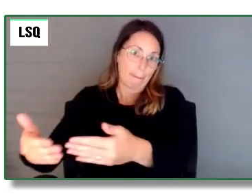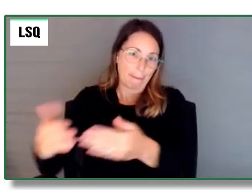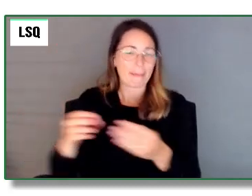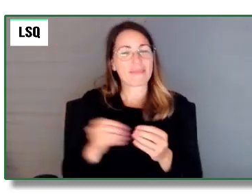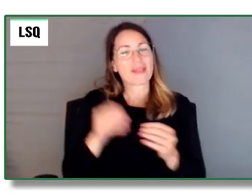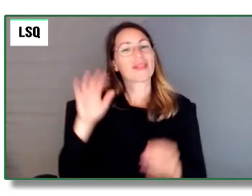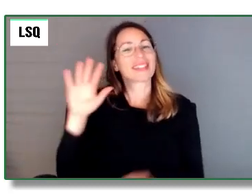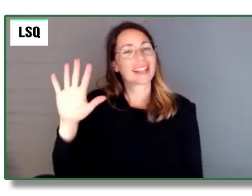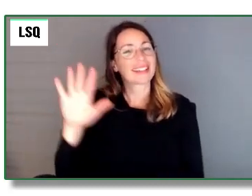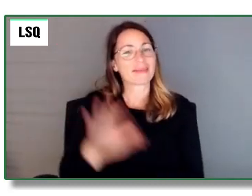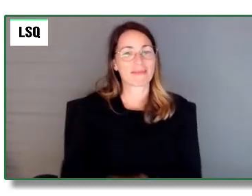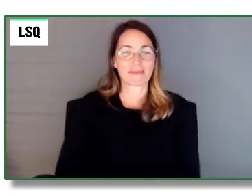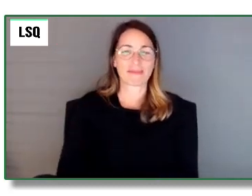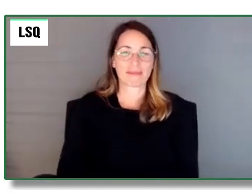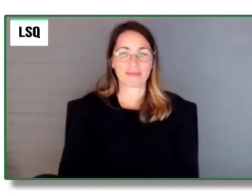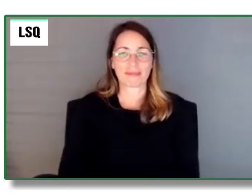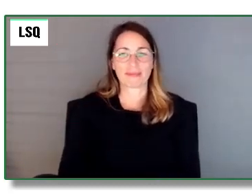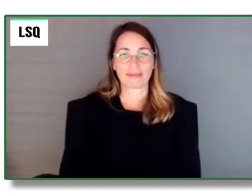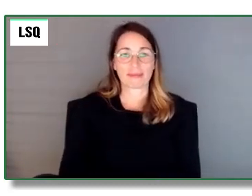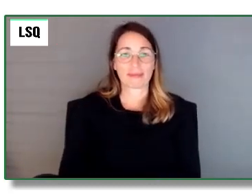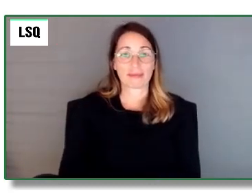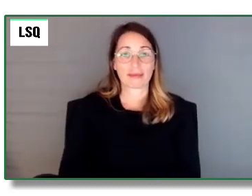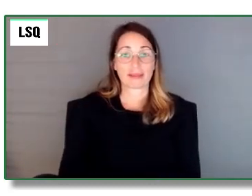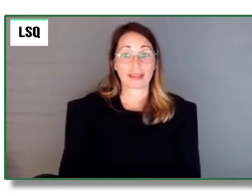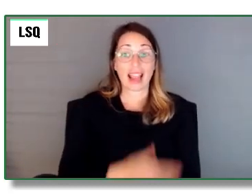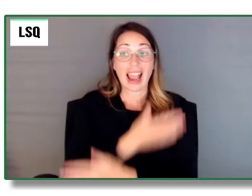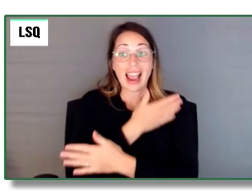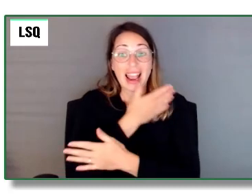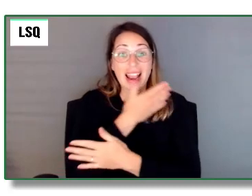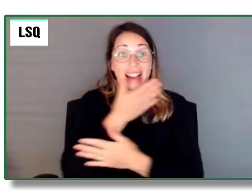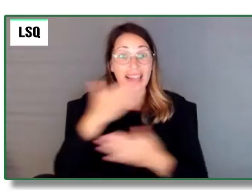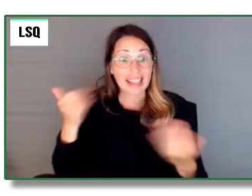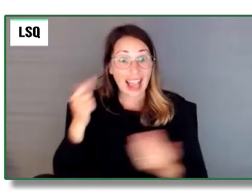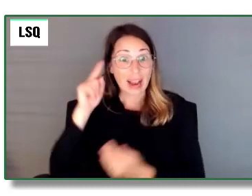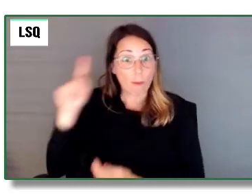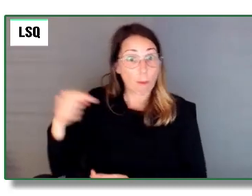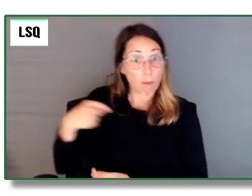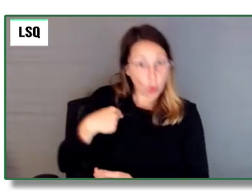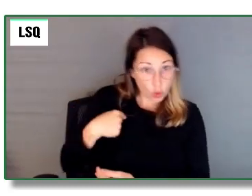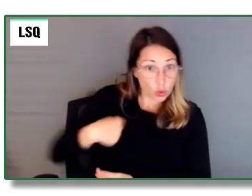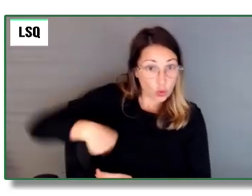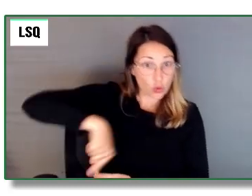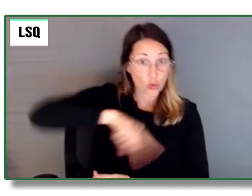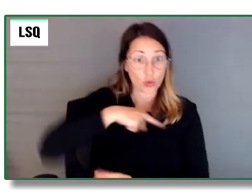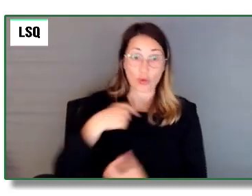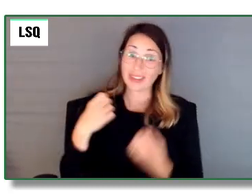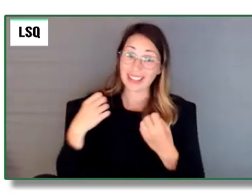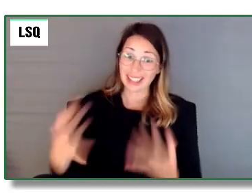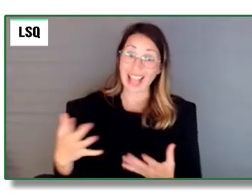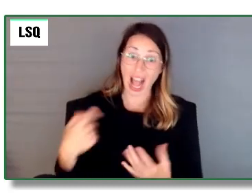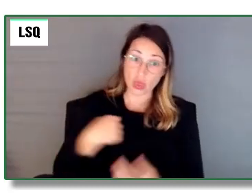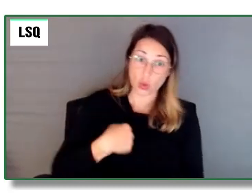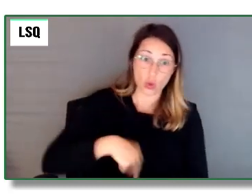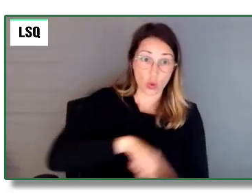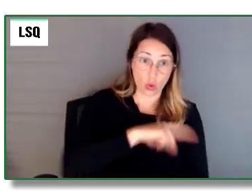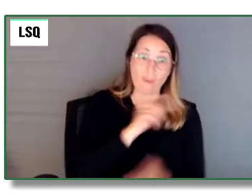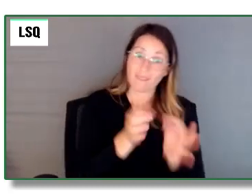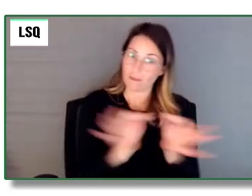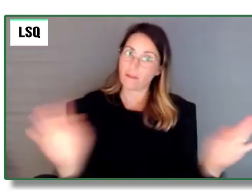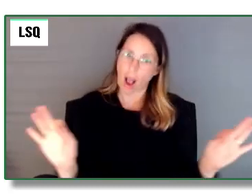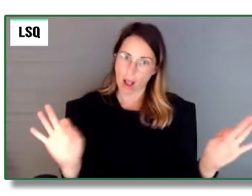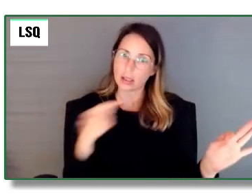alors rien pour nous sans nous. L'idée a été soulevée à plusieurs reprises, le fait qu'on ait besoin d'une co-conception, c'est